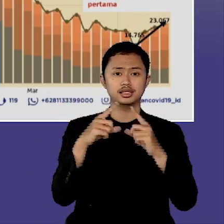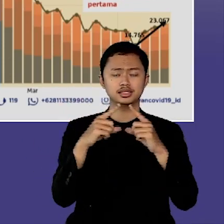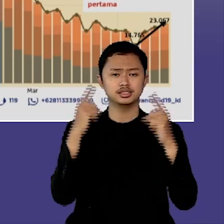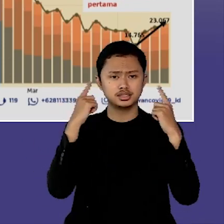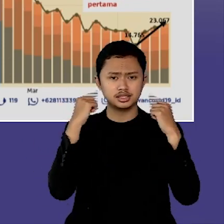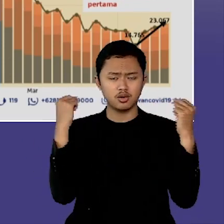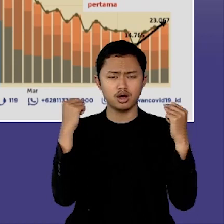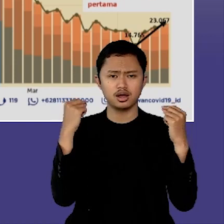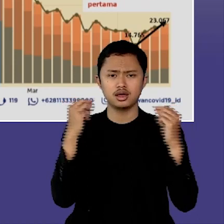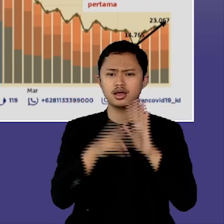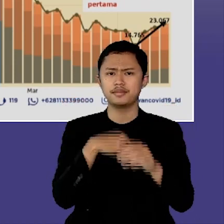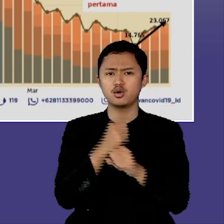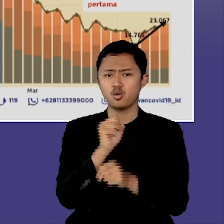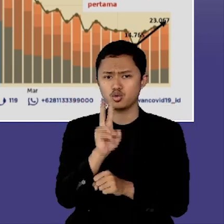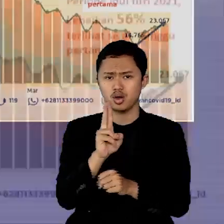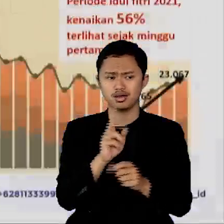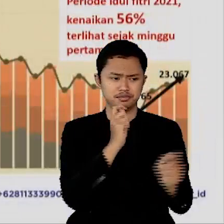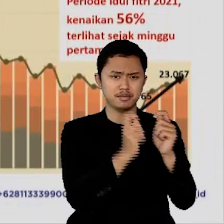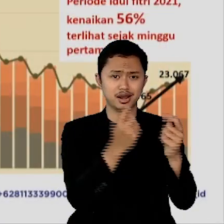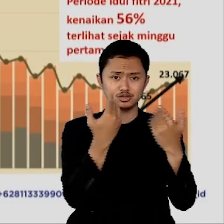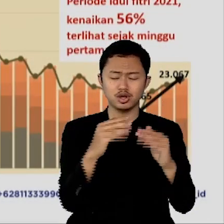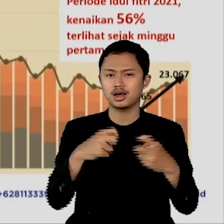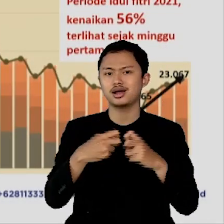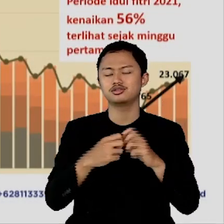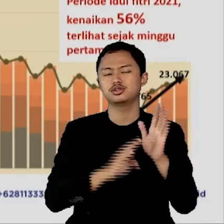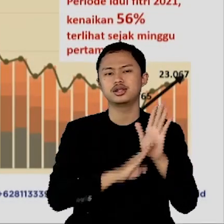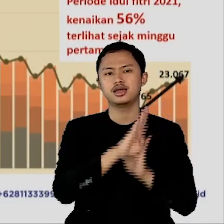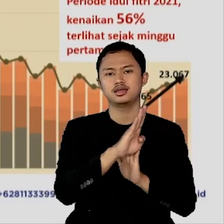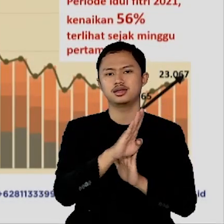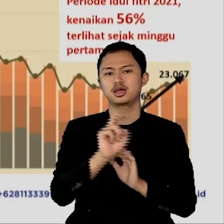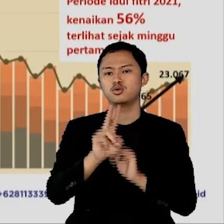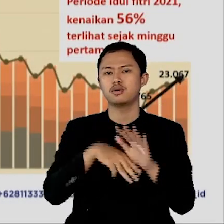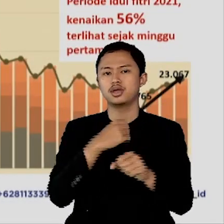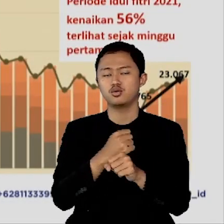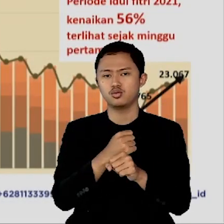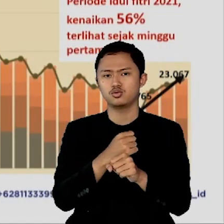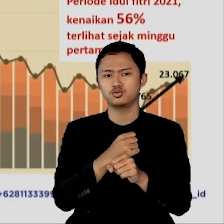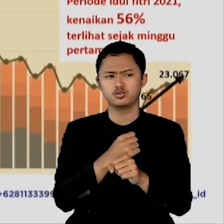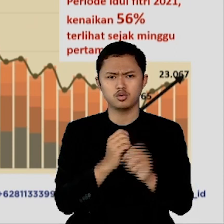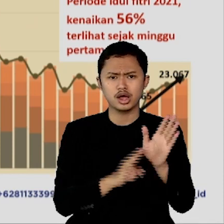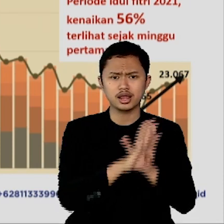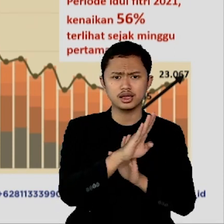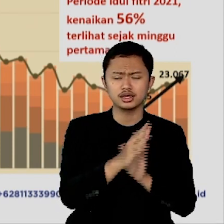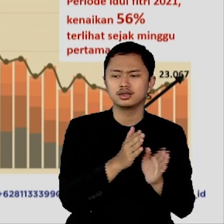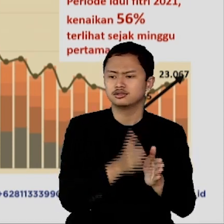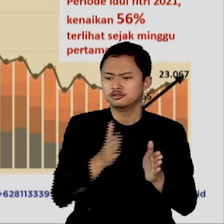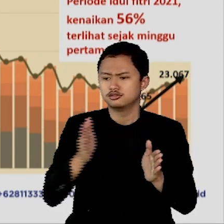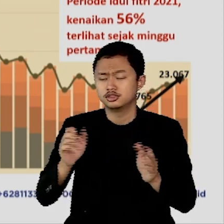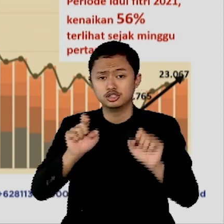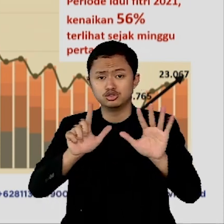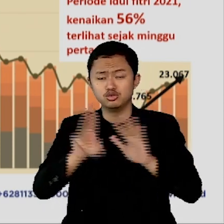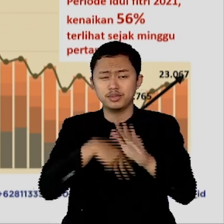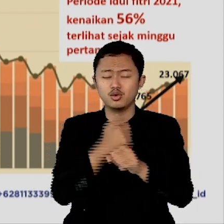sudah mulai terlihat pada minggu kedua setelahnya dan peningkatan tersebut bertahan selama tujuh minggu hingga akhirnya